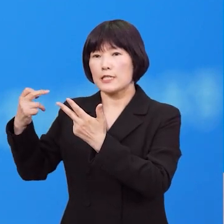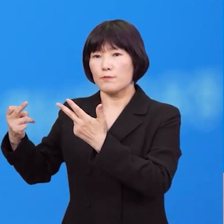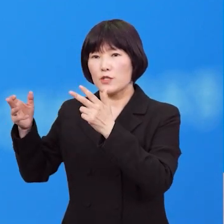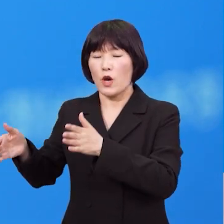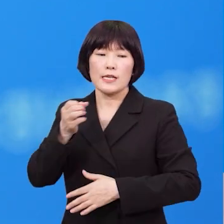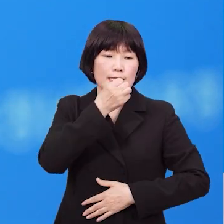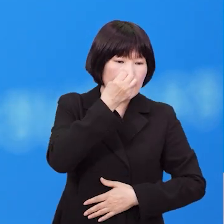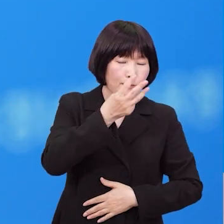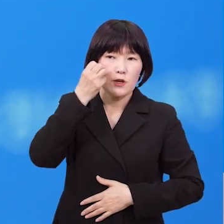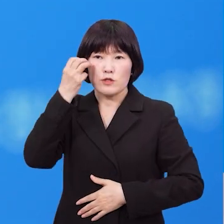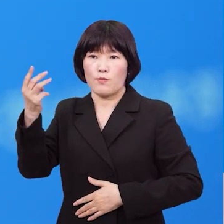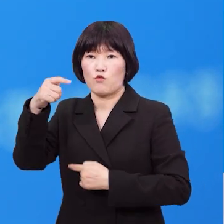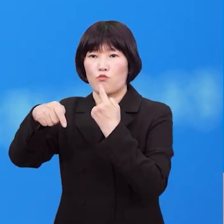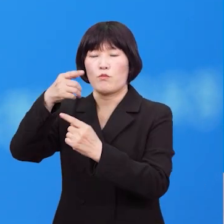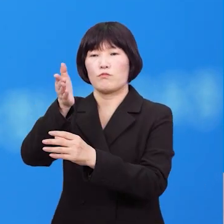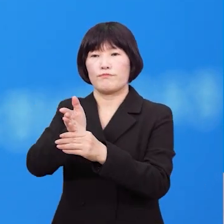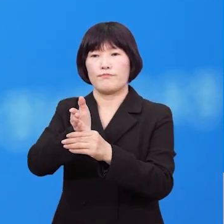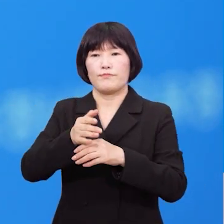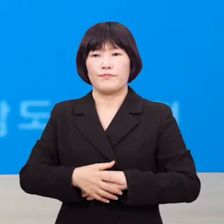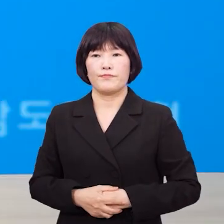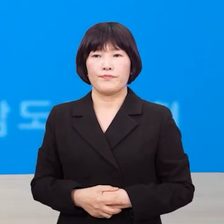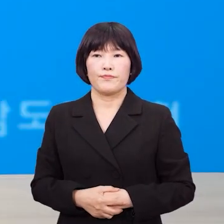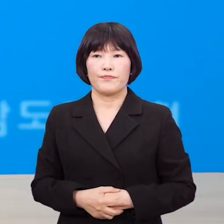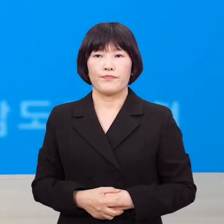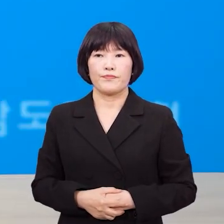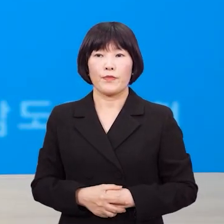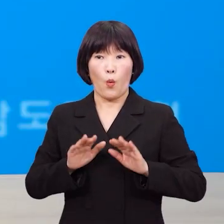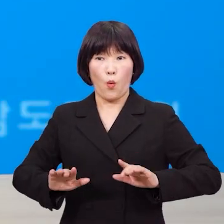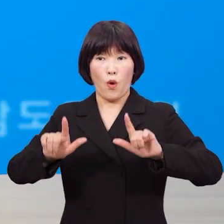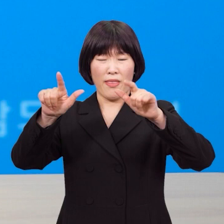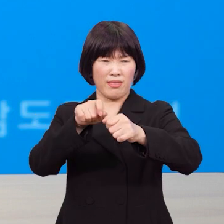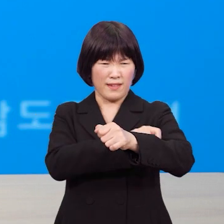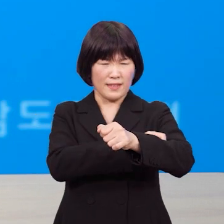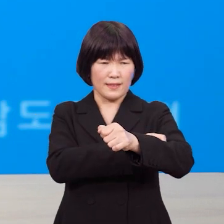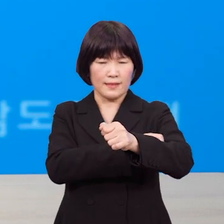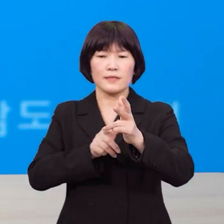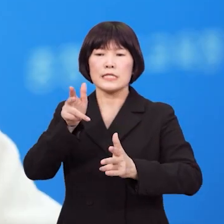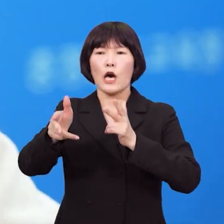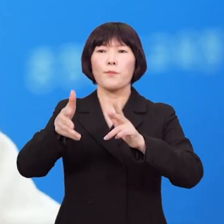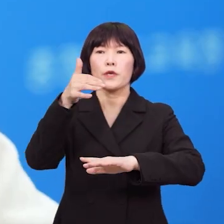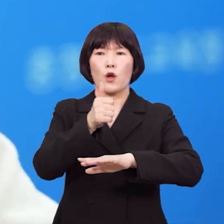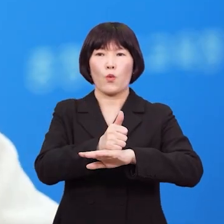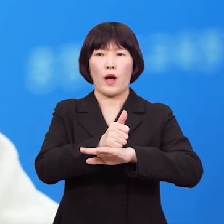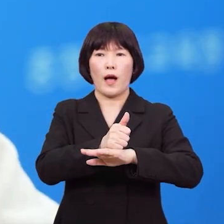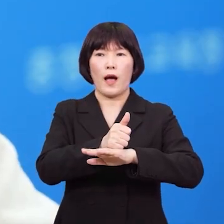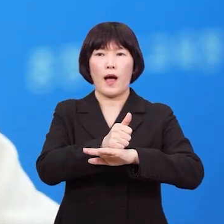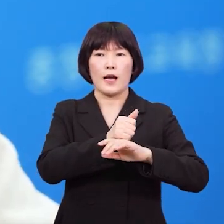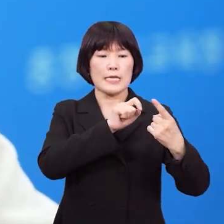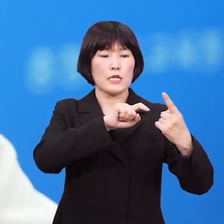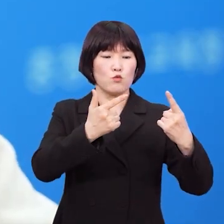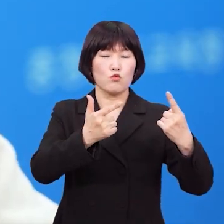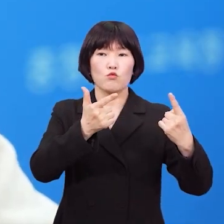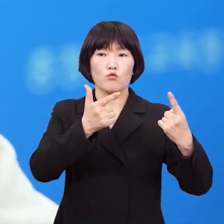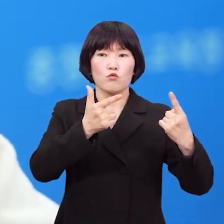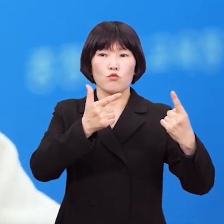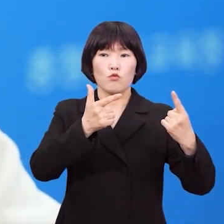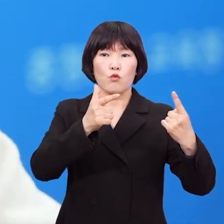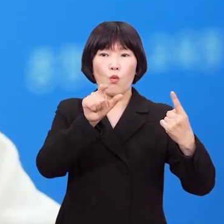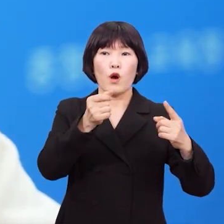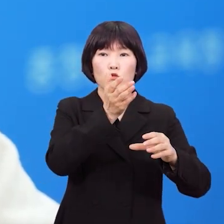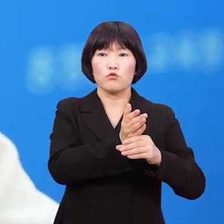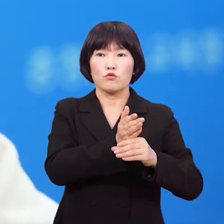3개월씩 운영하고 있습니다. 올해는 특히 사업 결과 상반기 25명의